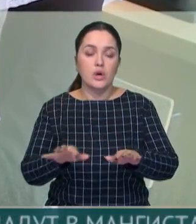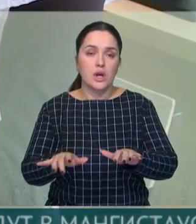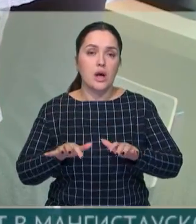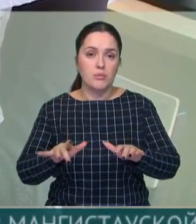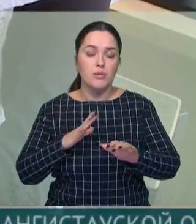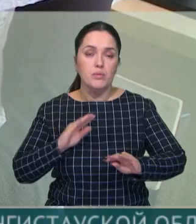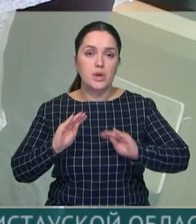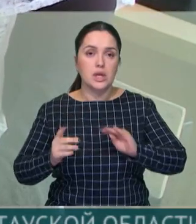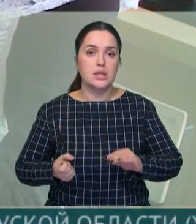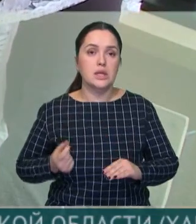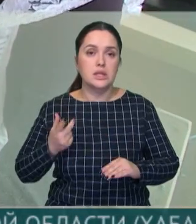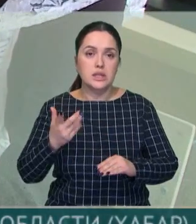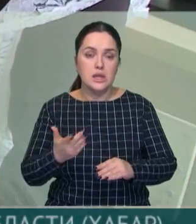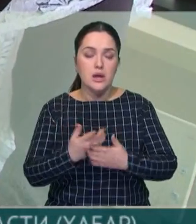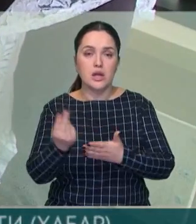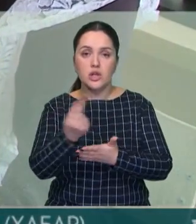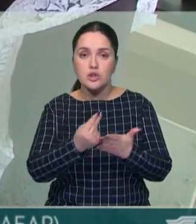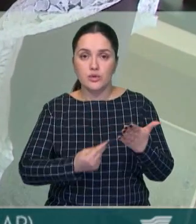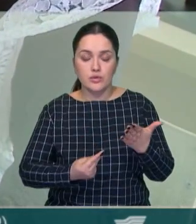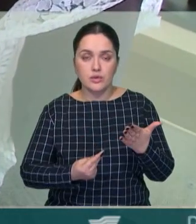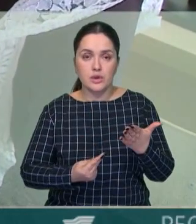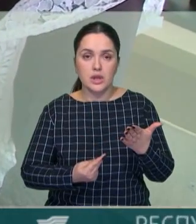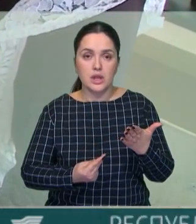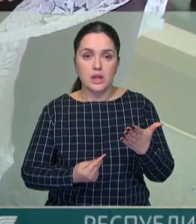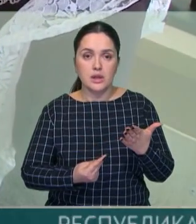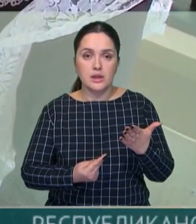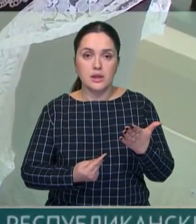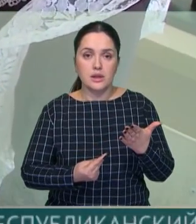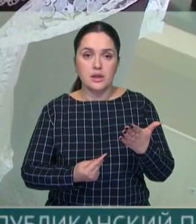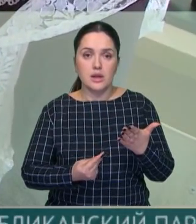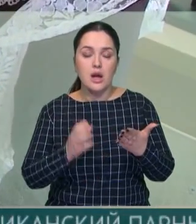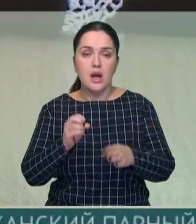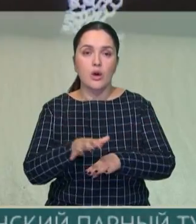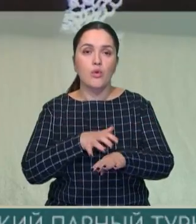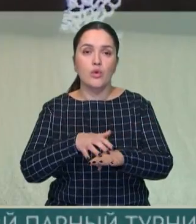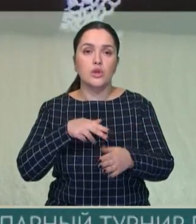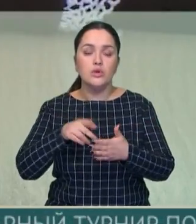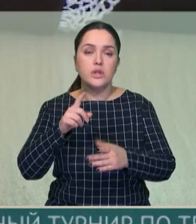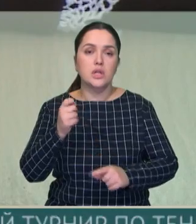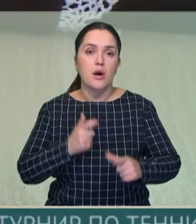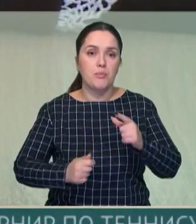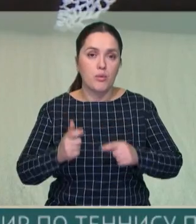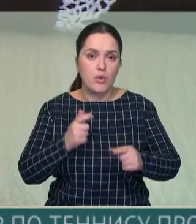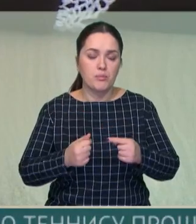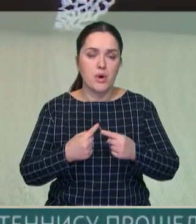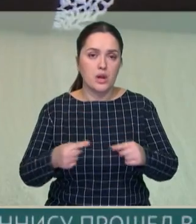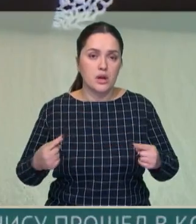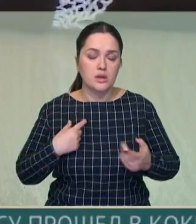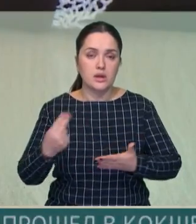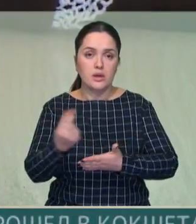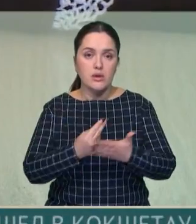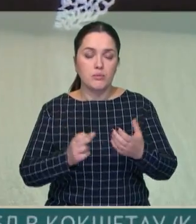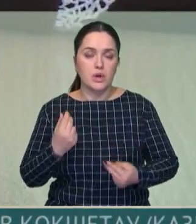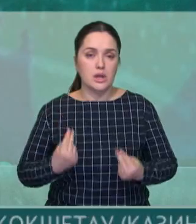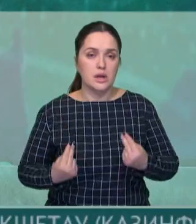сделала несколько анимаций. Там есть как кот идет за молоком, также программа Pong, где можно